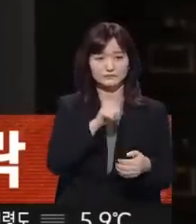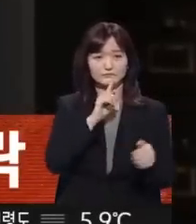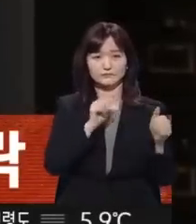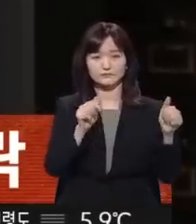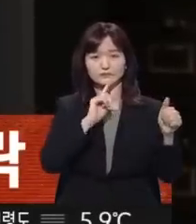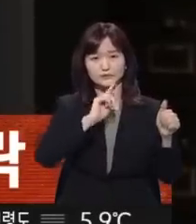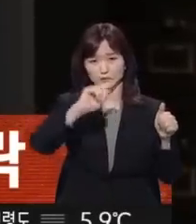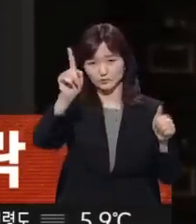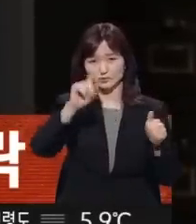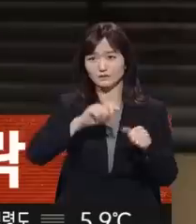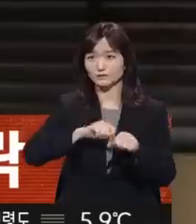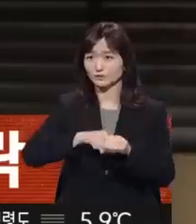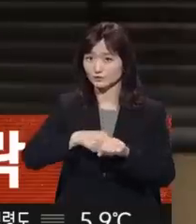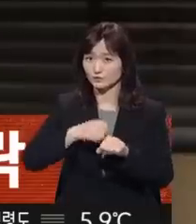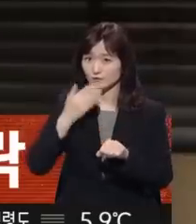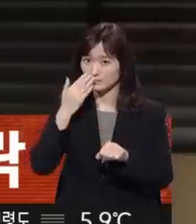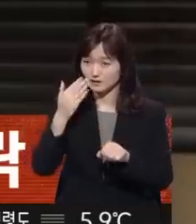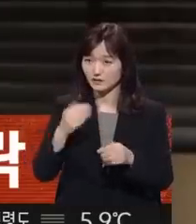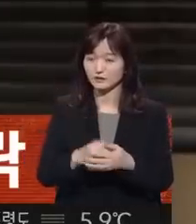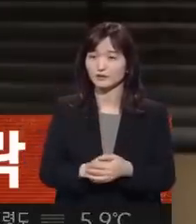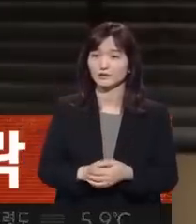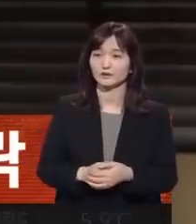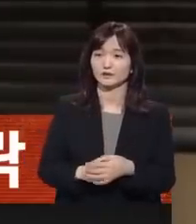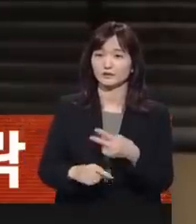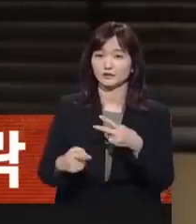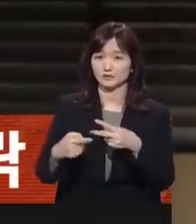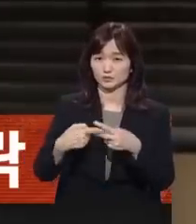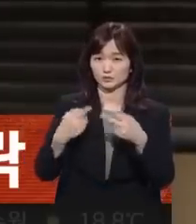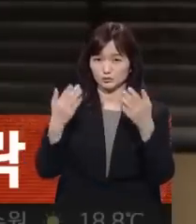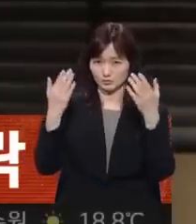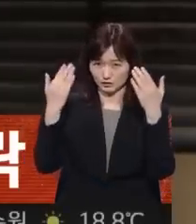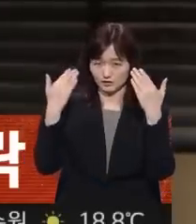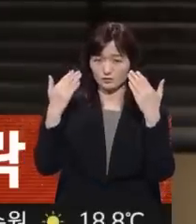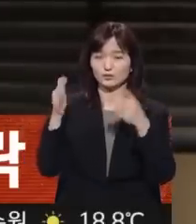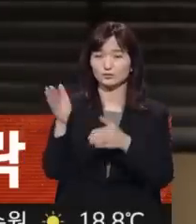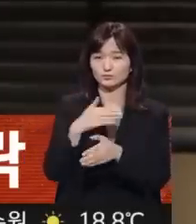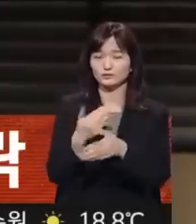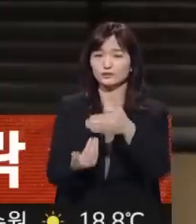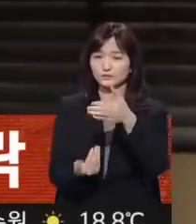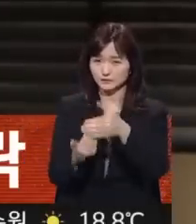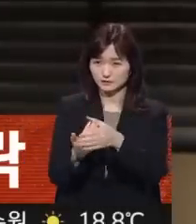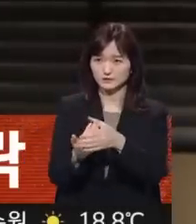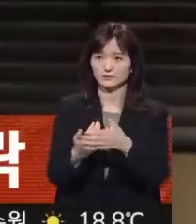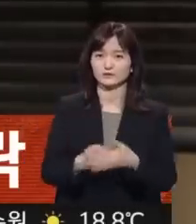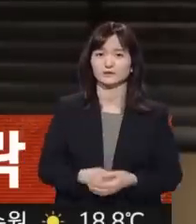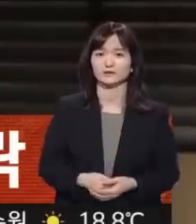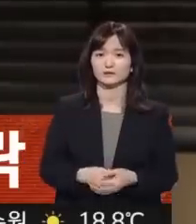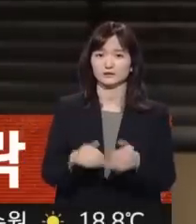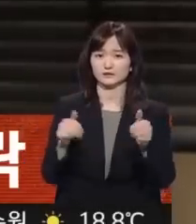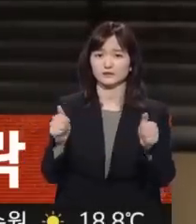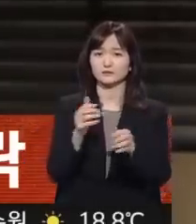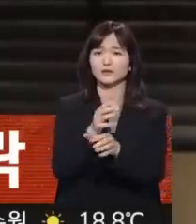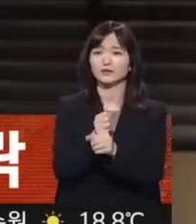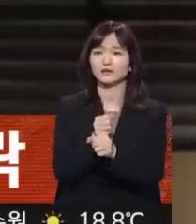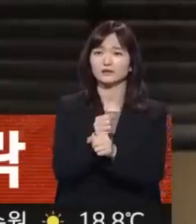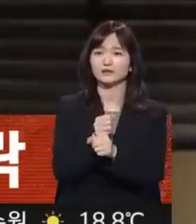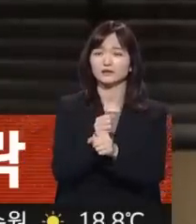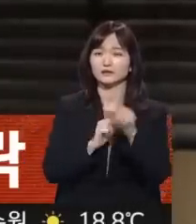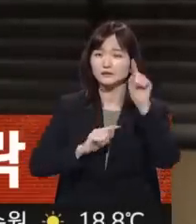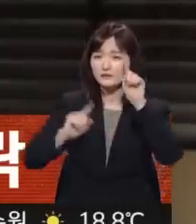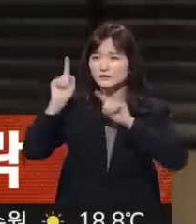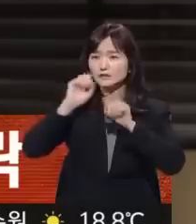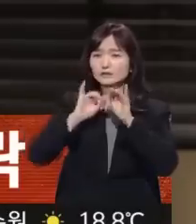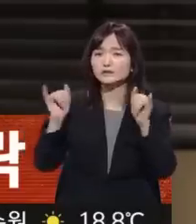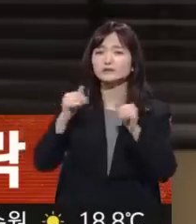자, 문제가 중고등학교 때, 특히 초등학교 때부터 있었던 일이기 때문에 우리가 아는 공소시효. 예컨대 상해죄 같은 경우는